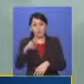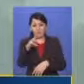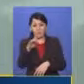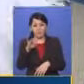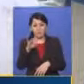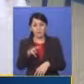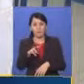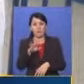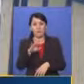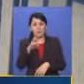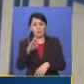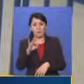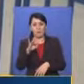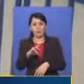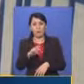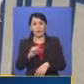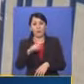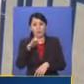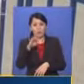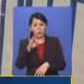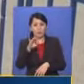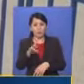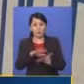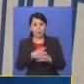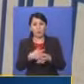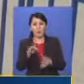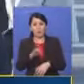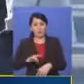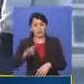районе, в селах Явленка, Ясновка, Николаевка и Петровка, а также районе